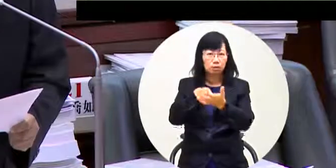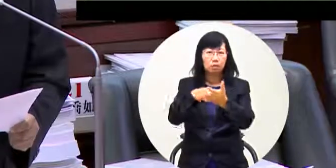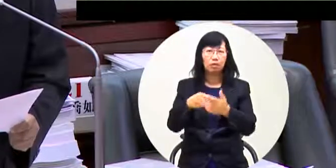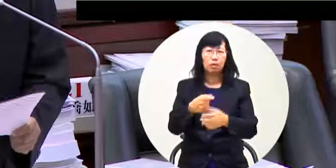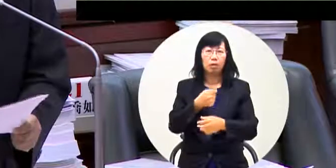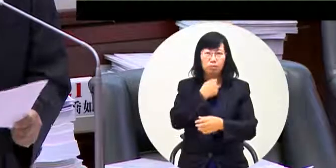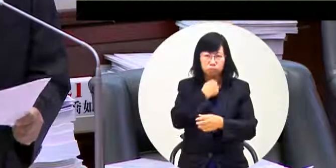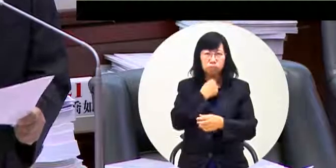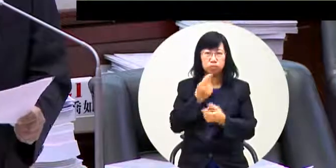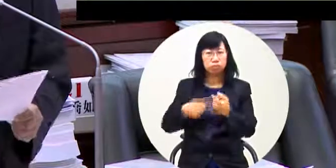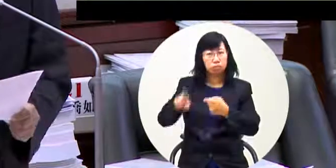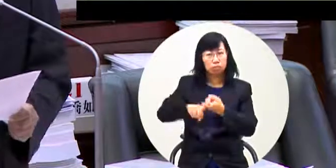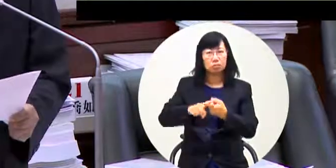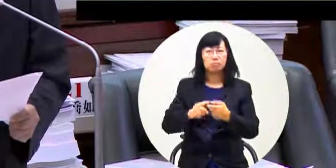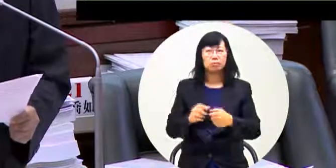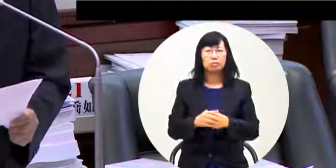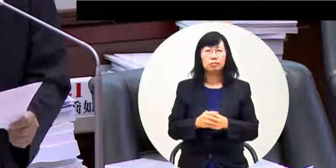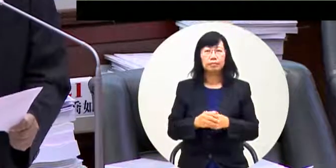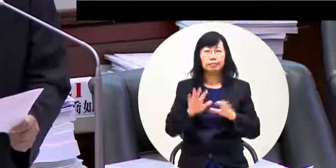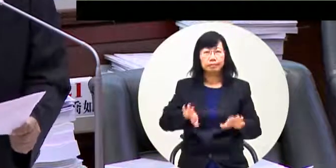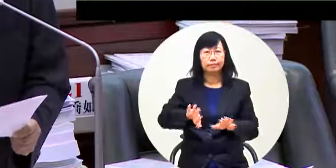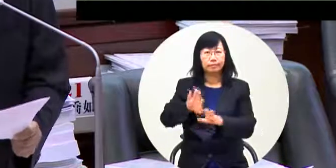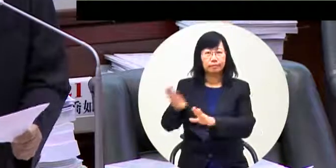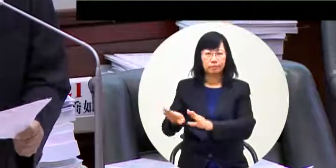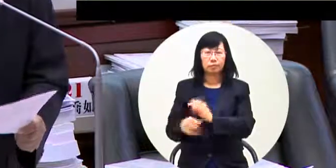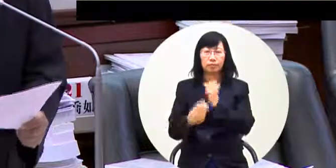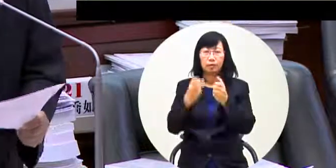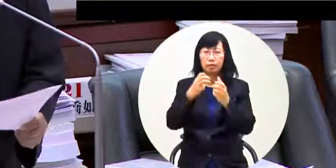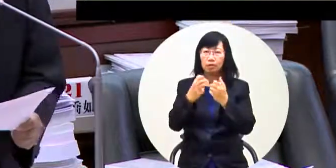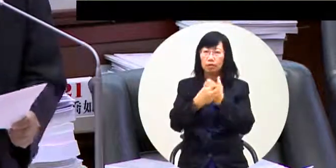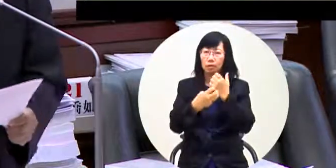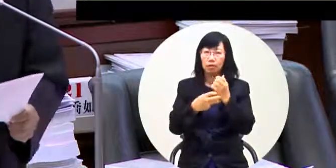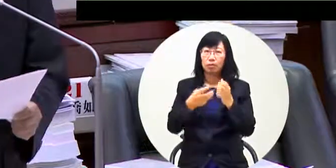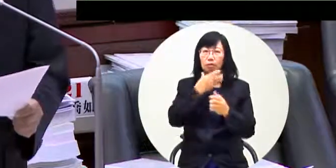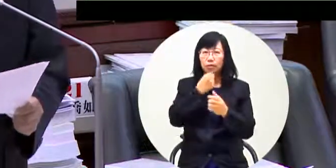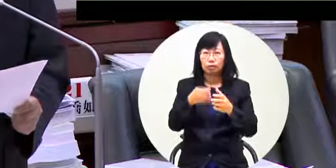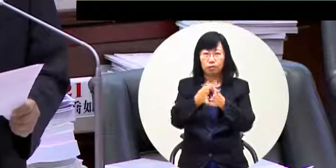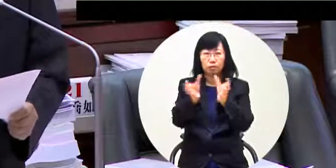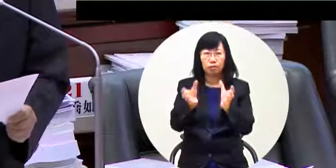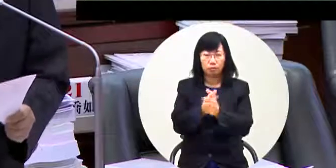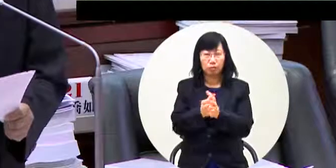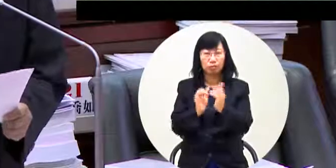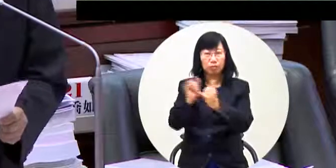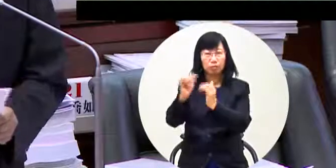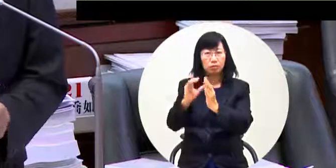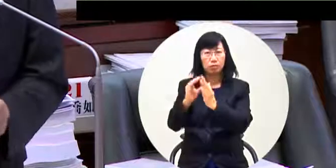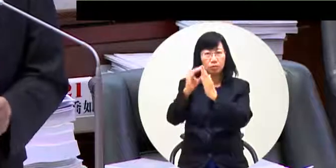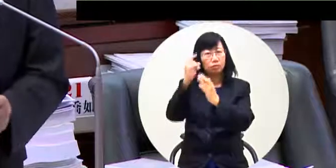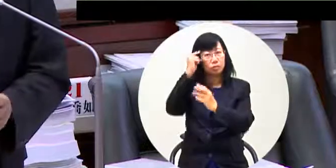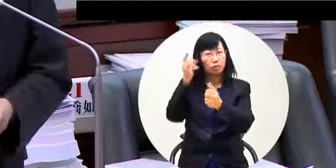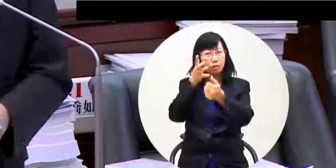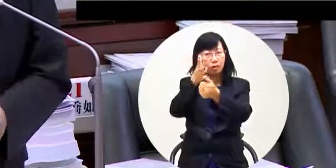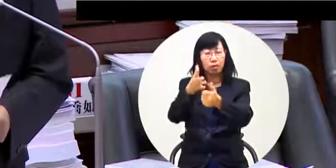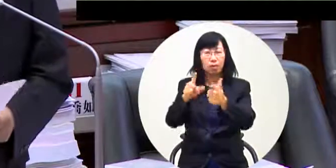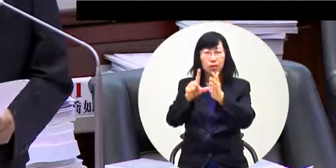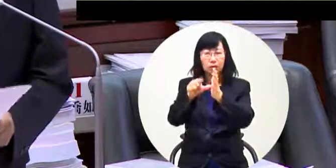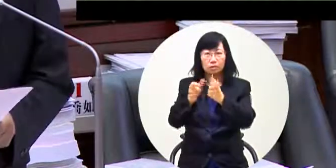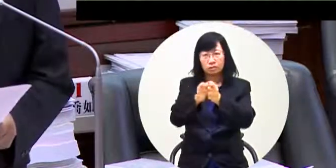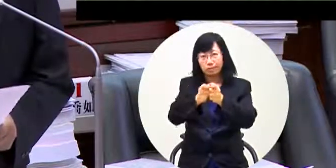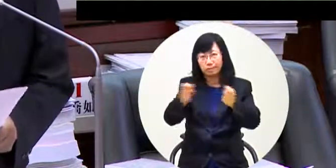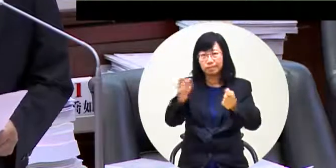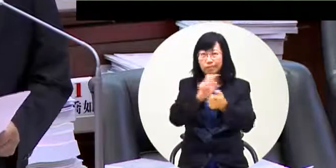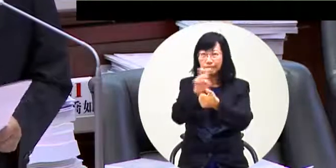部的社会局哈，是属于那个长照。我要问一下。我们的姚局长，我们